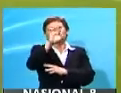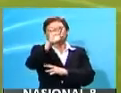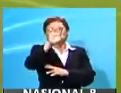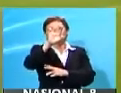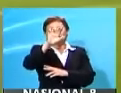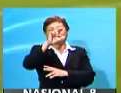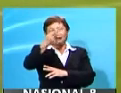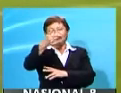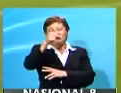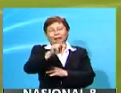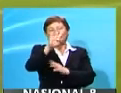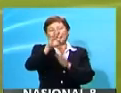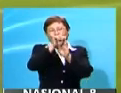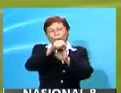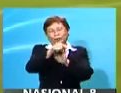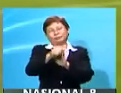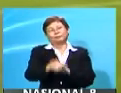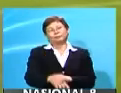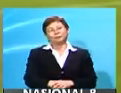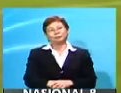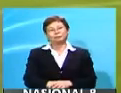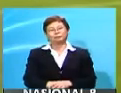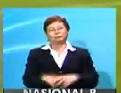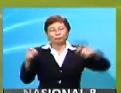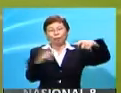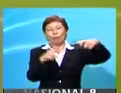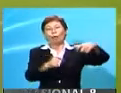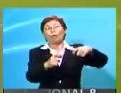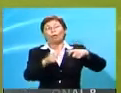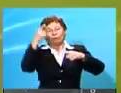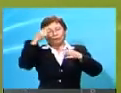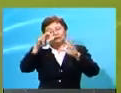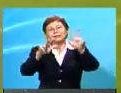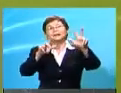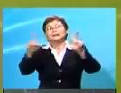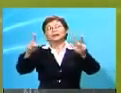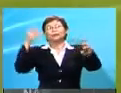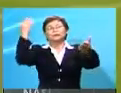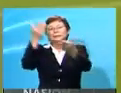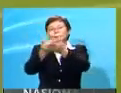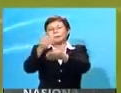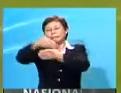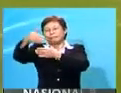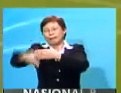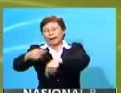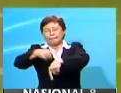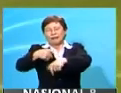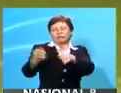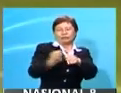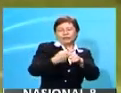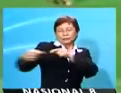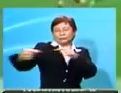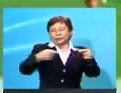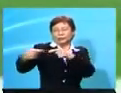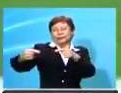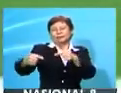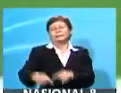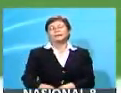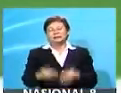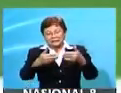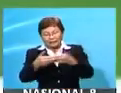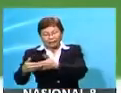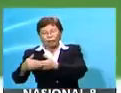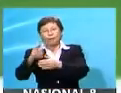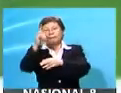Mohamad selang 4 minit kemudian keputusan 31 itu kekal sehingga berakhir babak pertama perlawanan bersambung